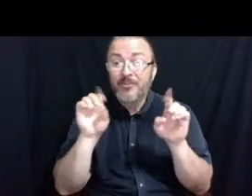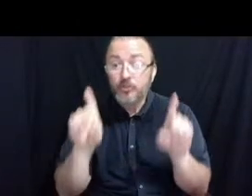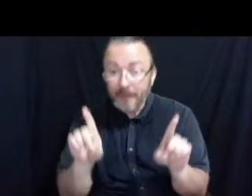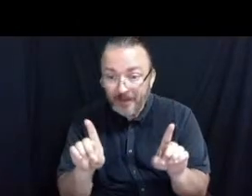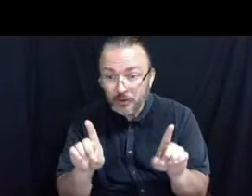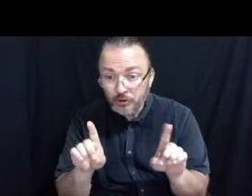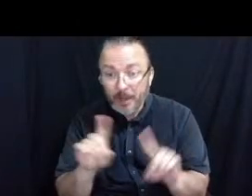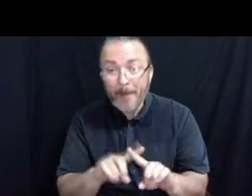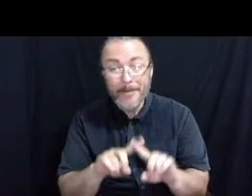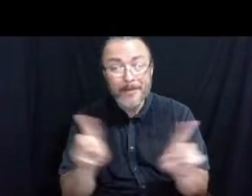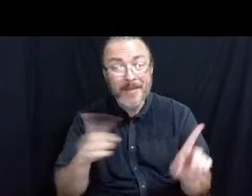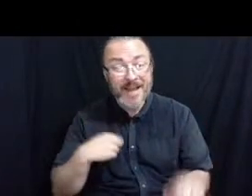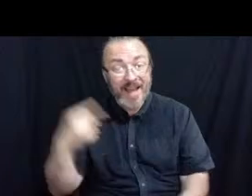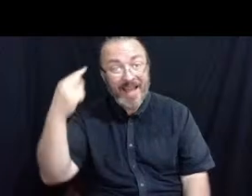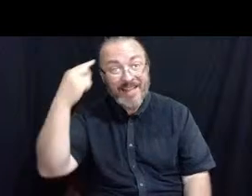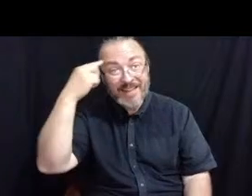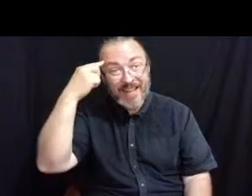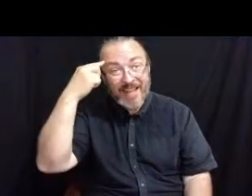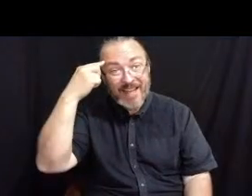inclusive.